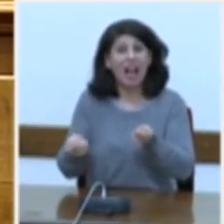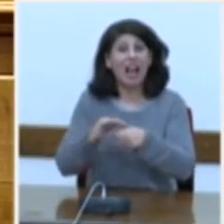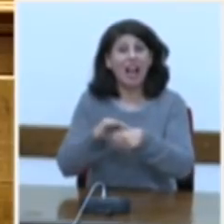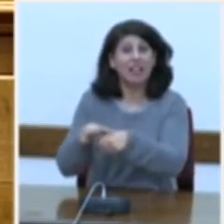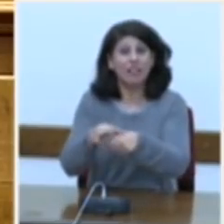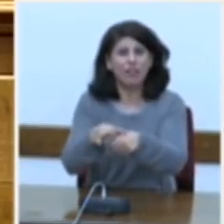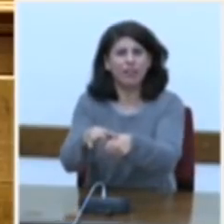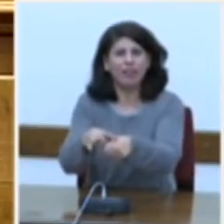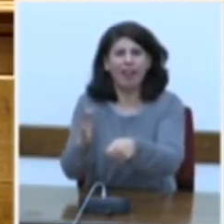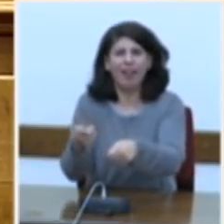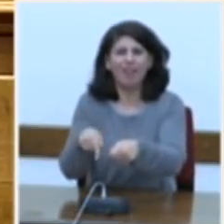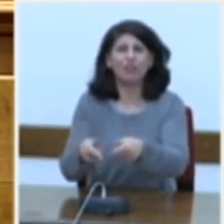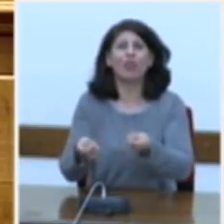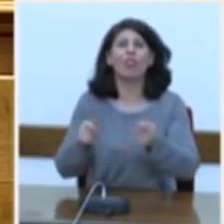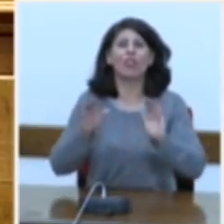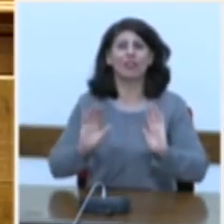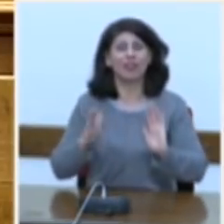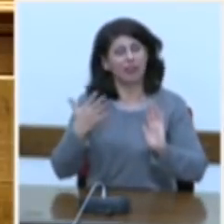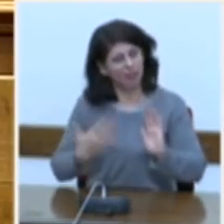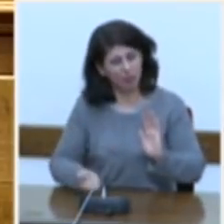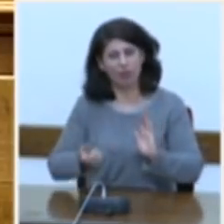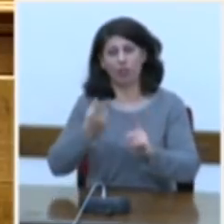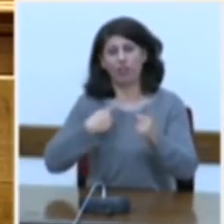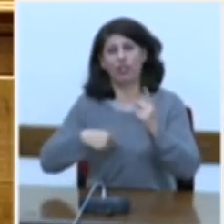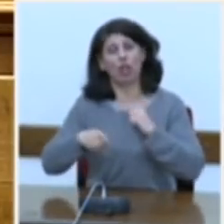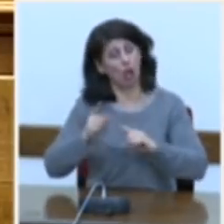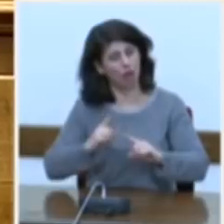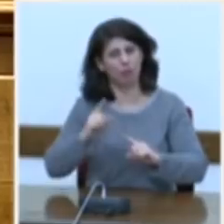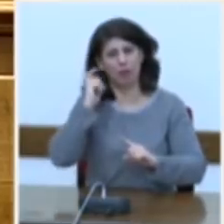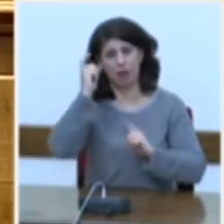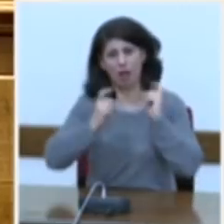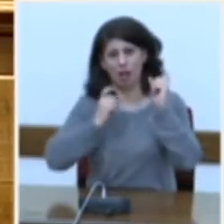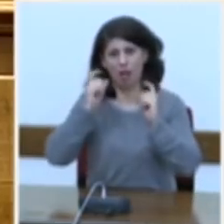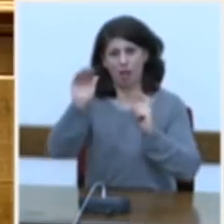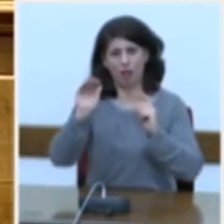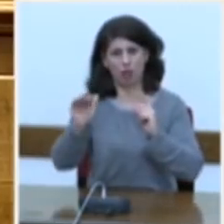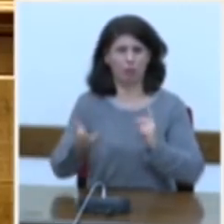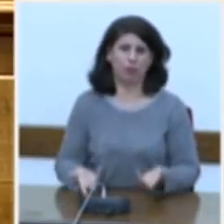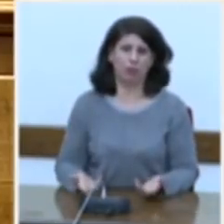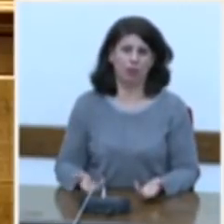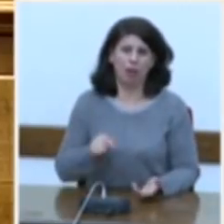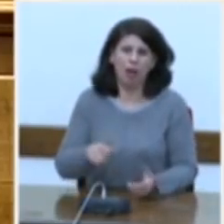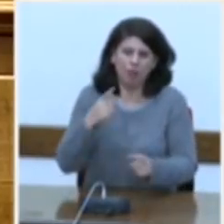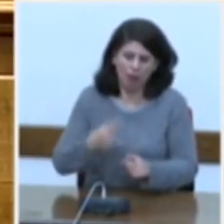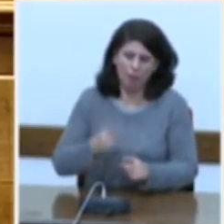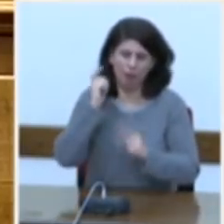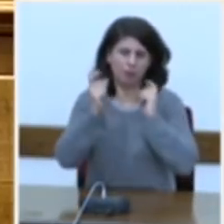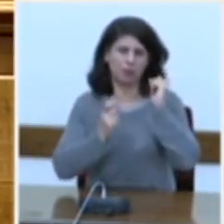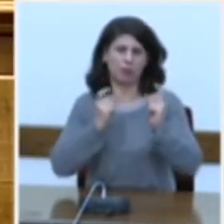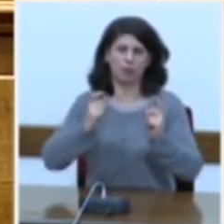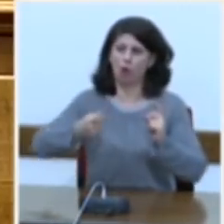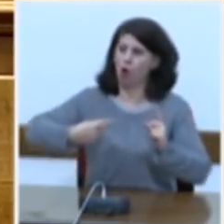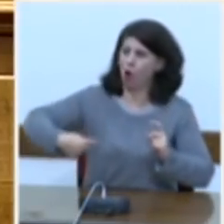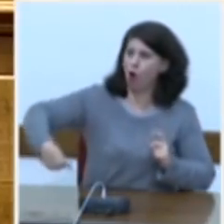Αλλά δεν έγινε έτσι και υπάρχουν δικαιολογημένα ερωτήματα. Αυτό πολύ απλά σκέφτεται σήμερα